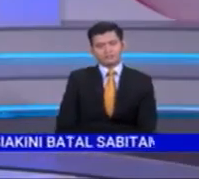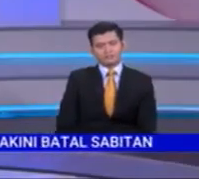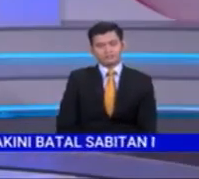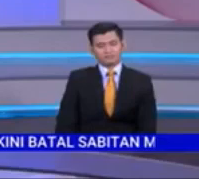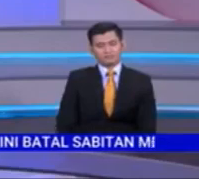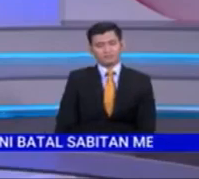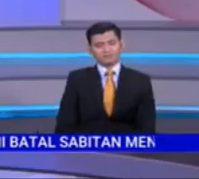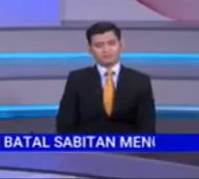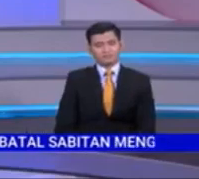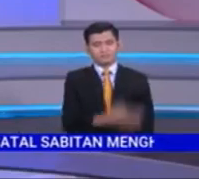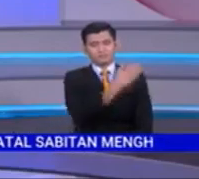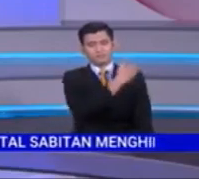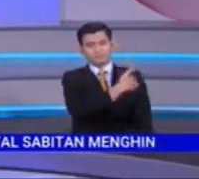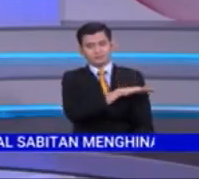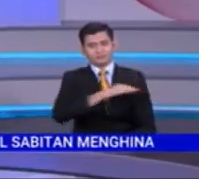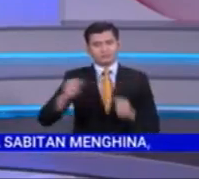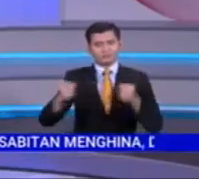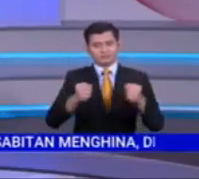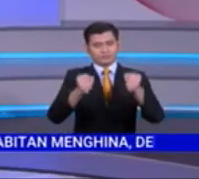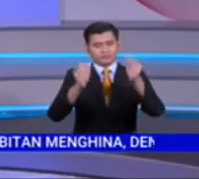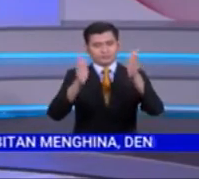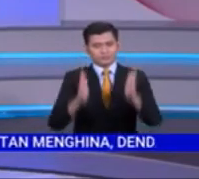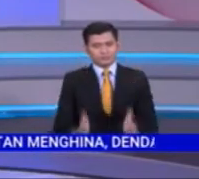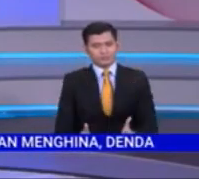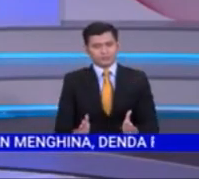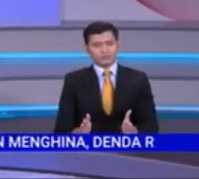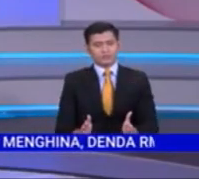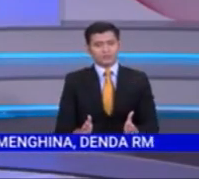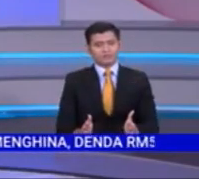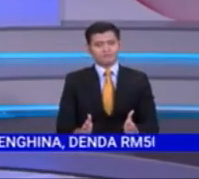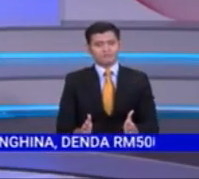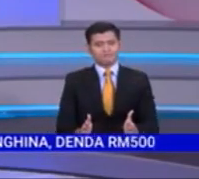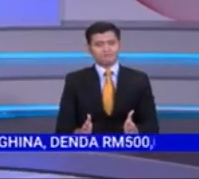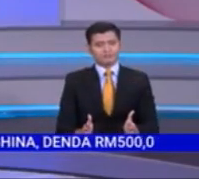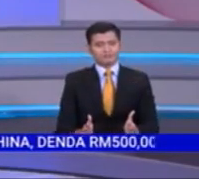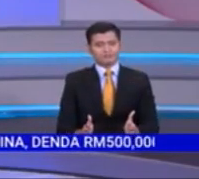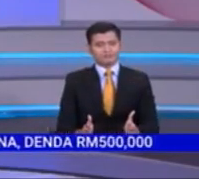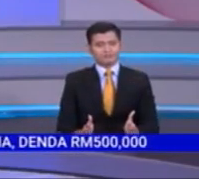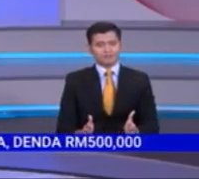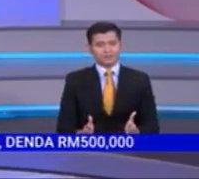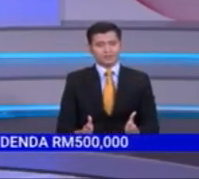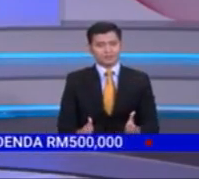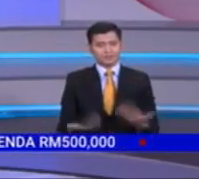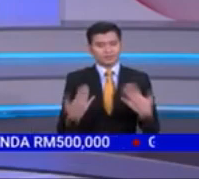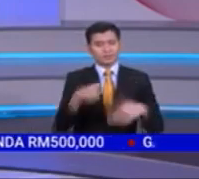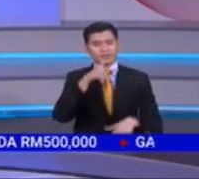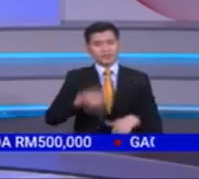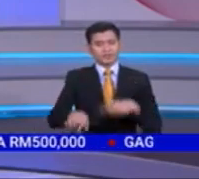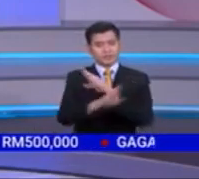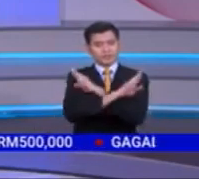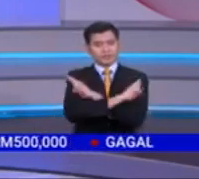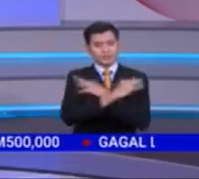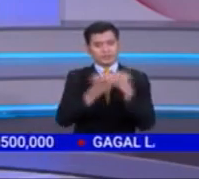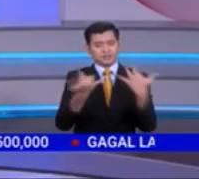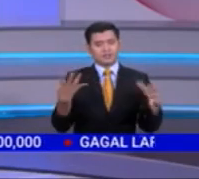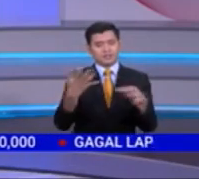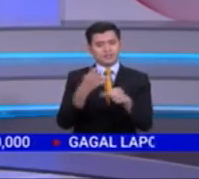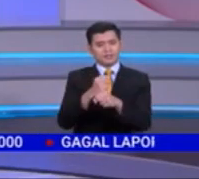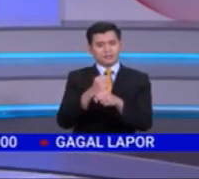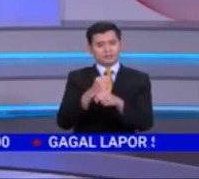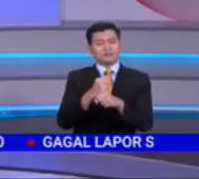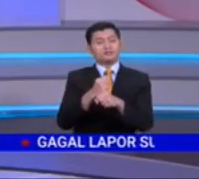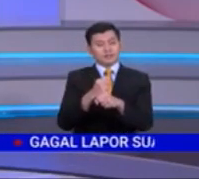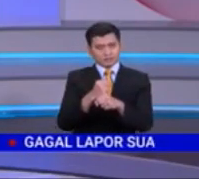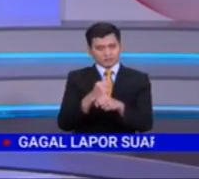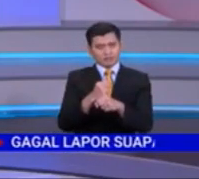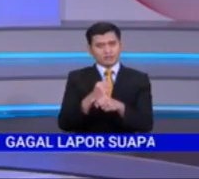Hala tuju bekas-bekas pelumba basikal kebangsaan kelahiran Terengganu yang telah lama berehat daripada pentas profesional kini mendapat nafas baharu